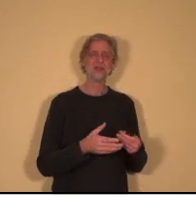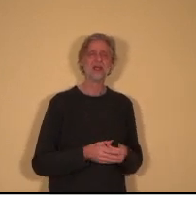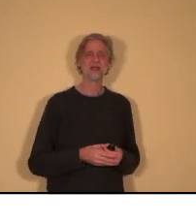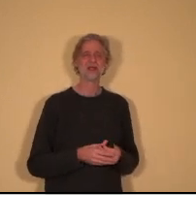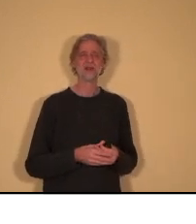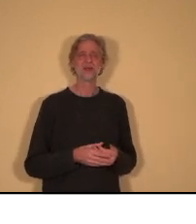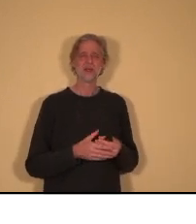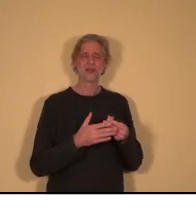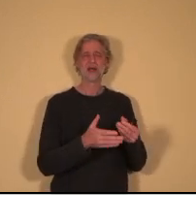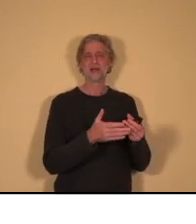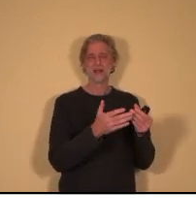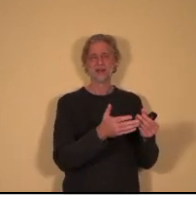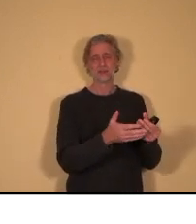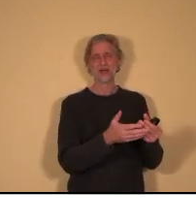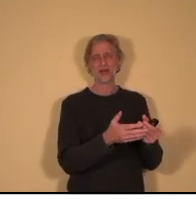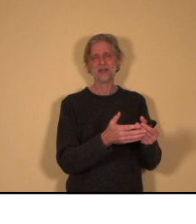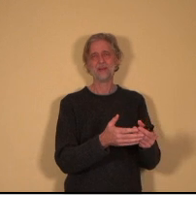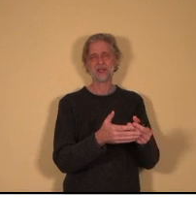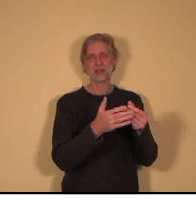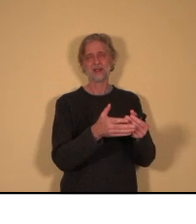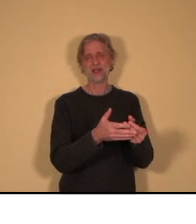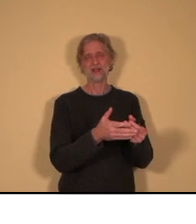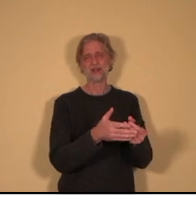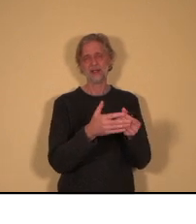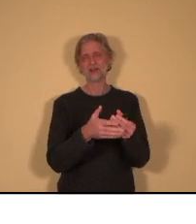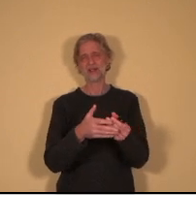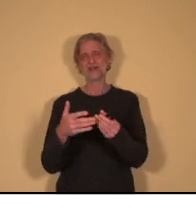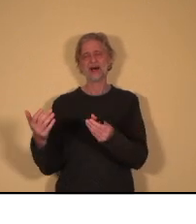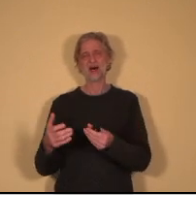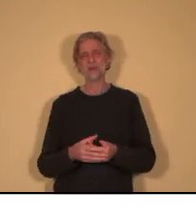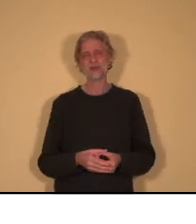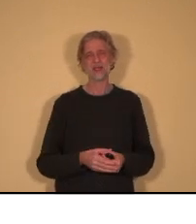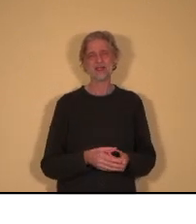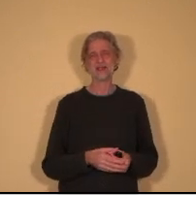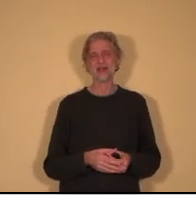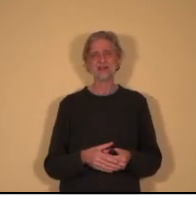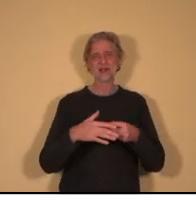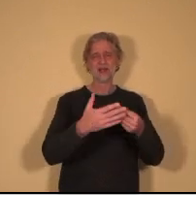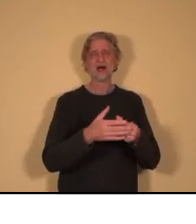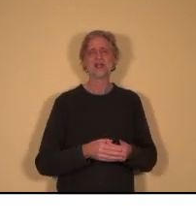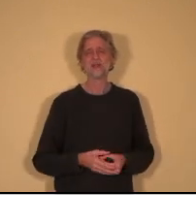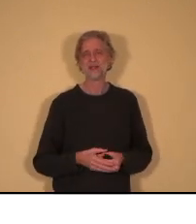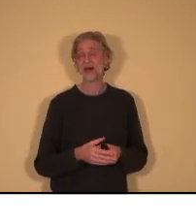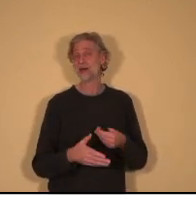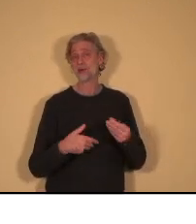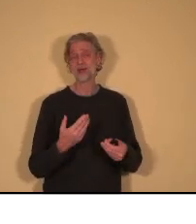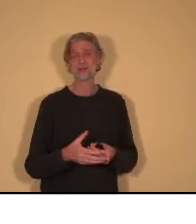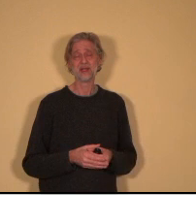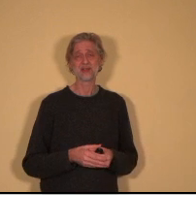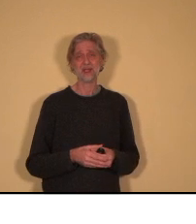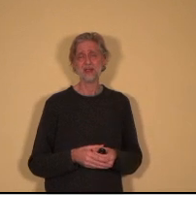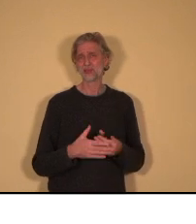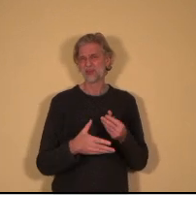wir die negativ? Naja, die freie Enthalpie Delta G ist ja Delta H minus T Delta S. An dem Delta H können wir